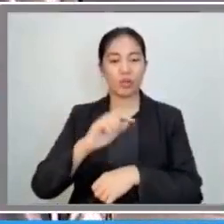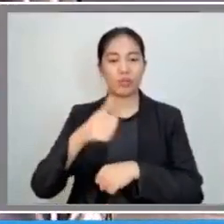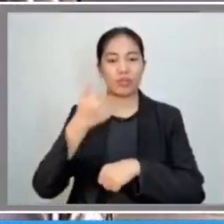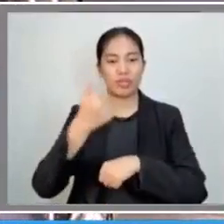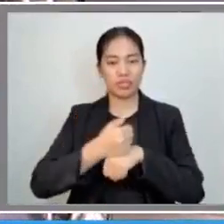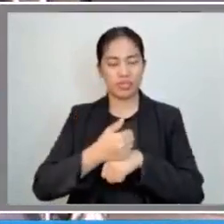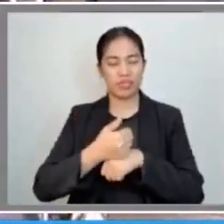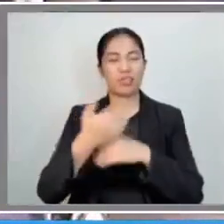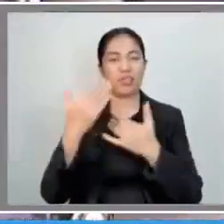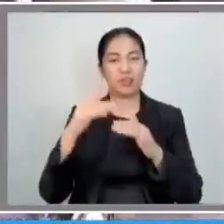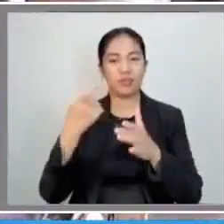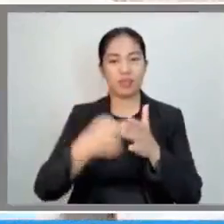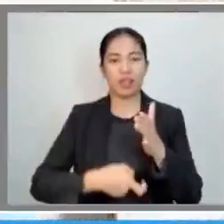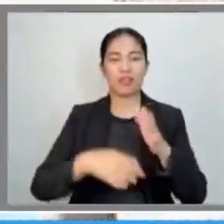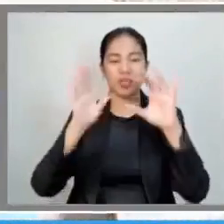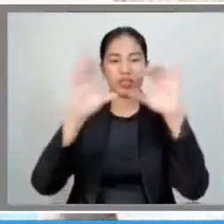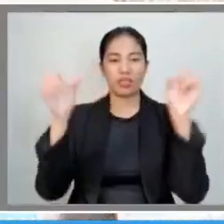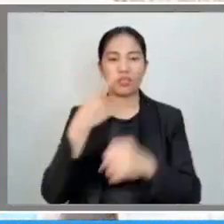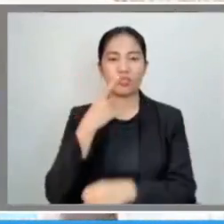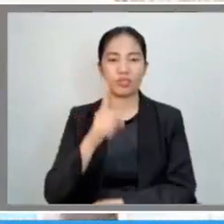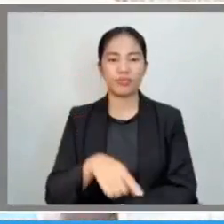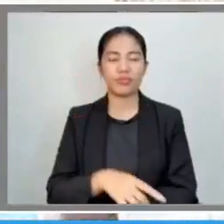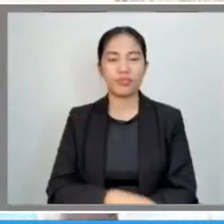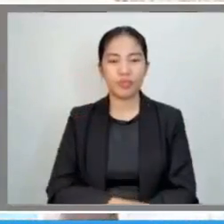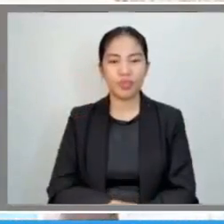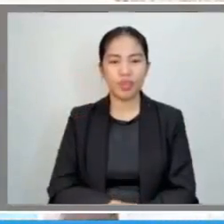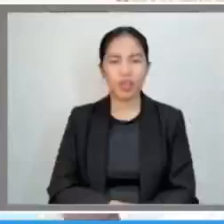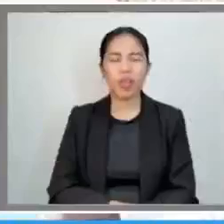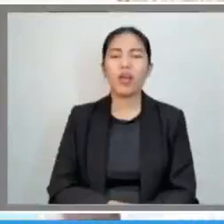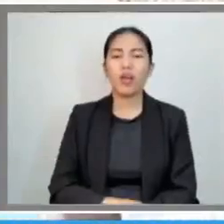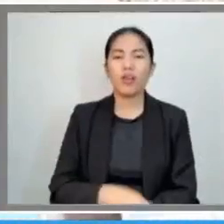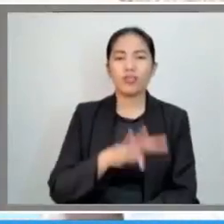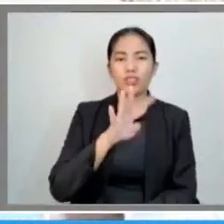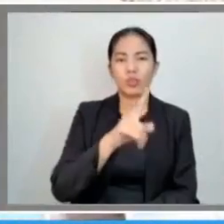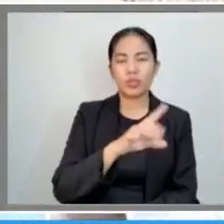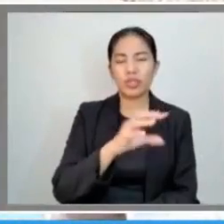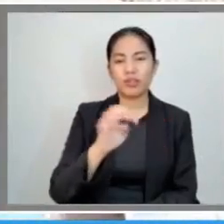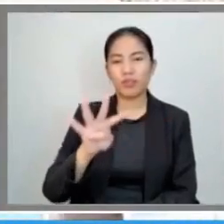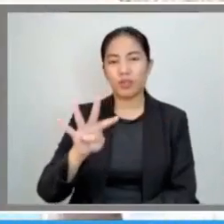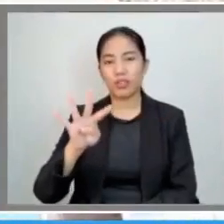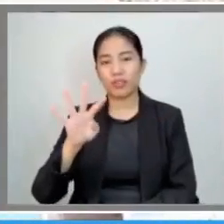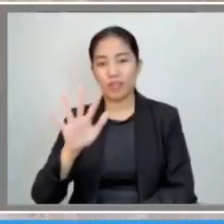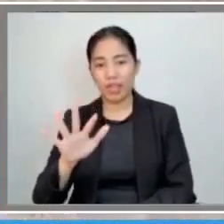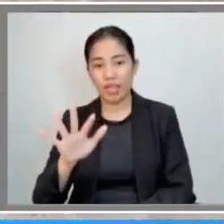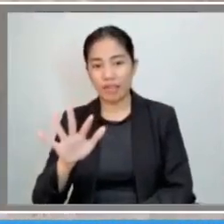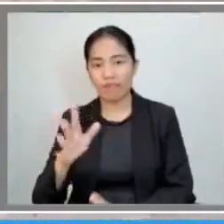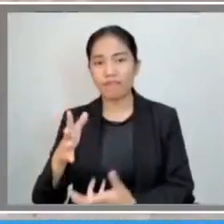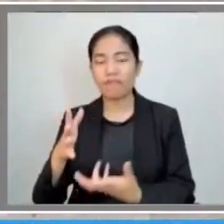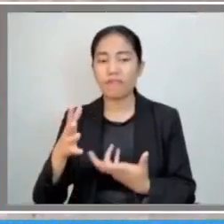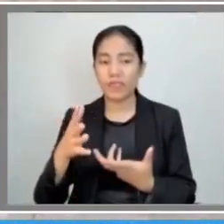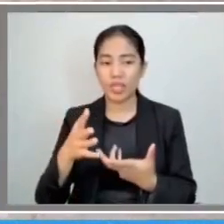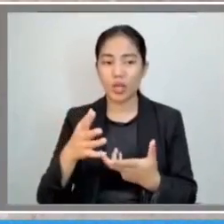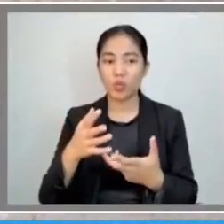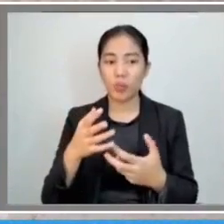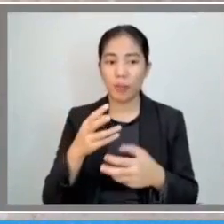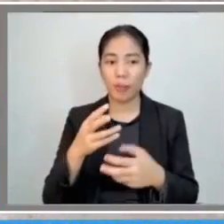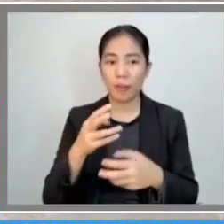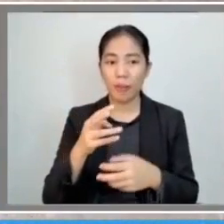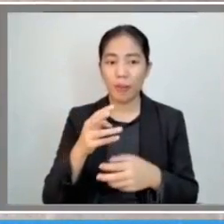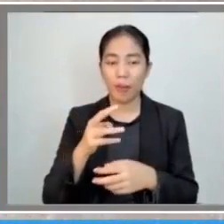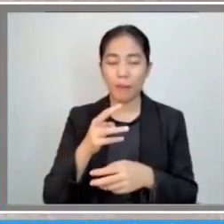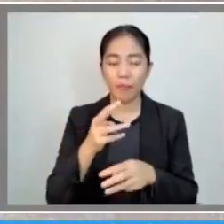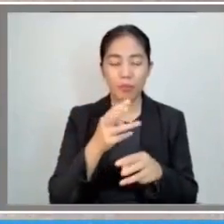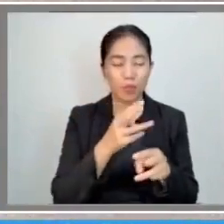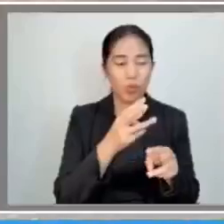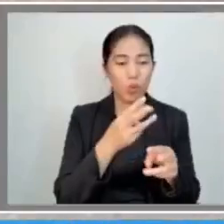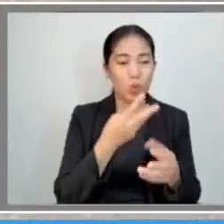na bigas na nasa 41 at 45 noon, 41 at 45 pa rin ngayon dito sa Commonwealth Market. Sabi ng mga